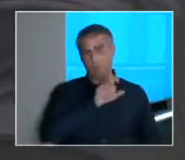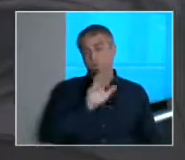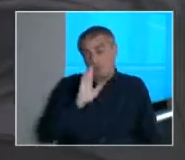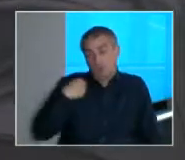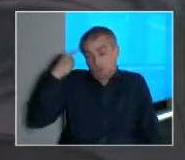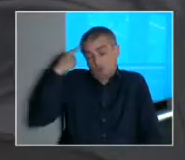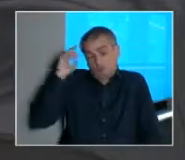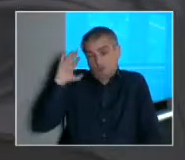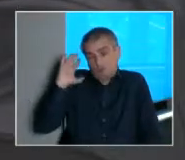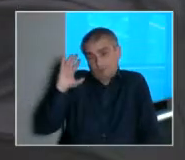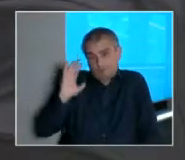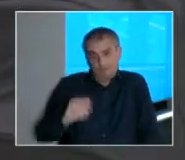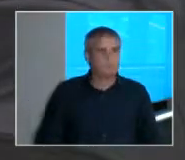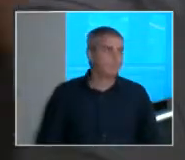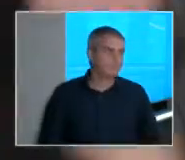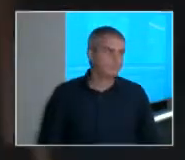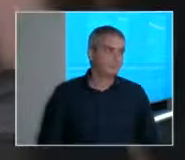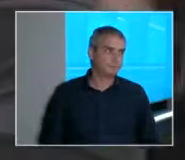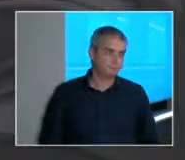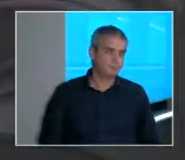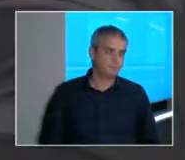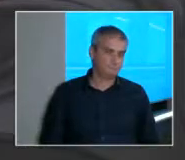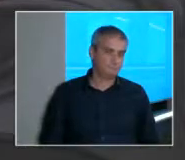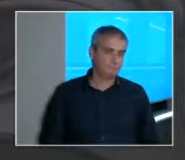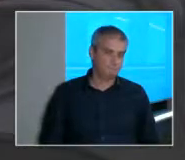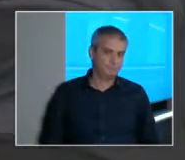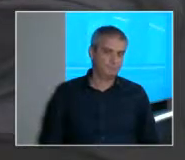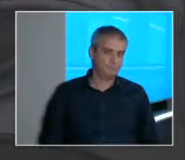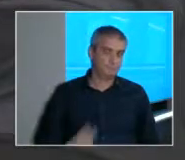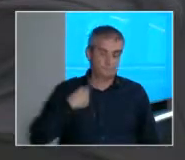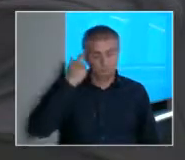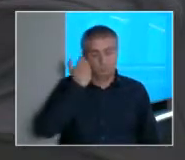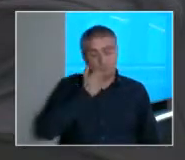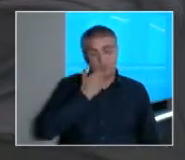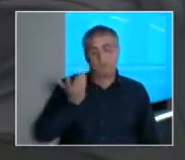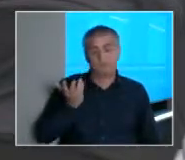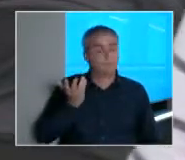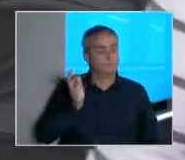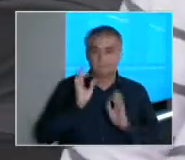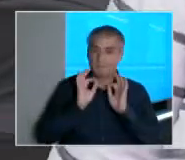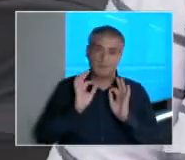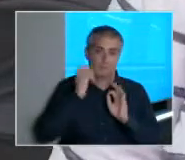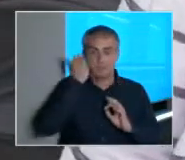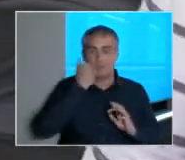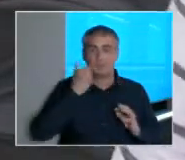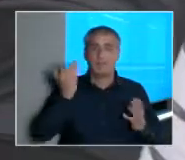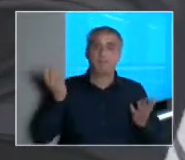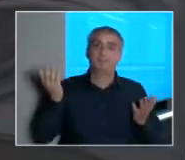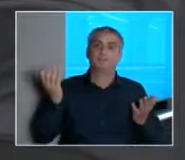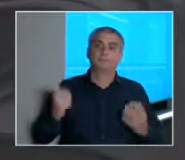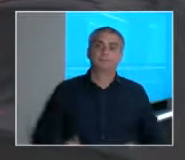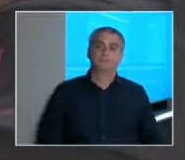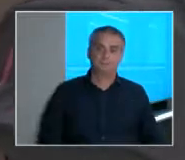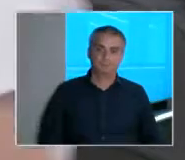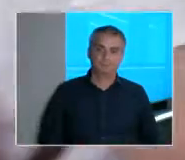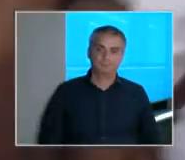אני חושבת. אני לא יודעת. אני חושבת. כי זה חבל. זה באמת חבל. ואני